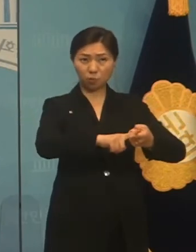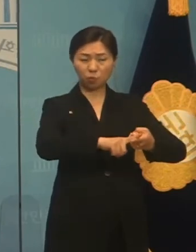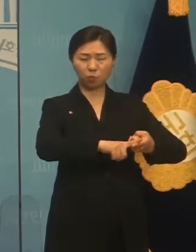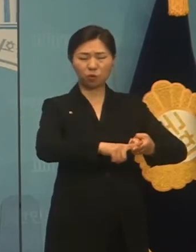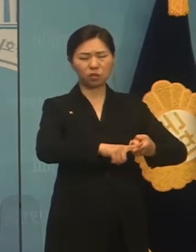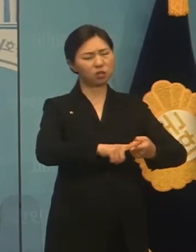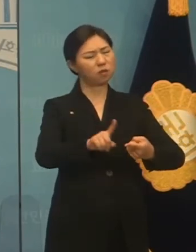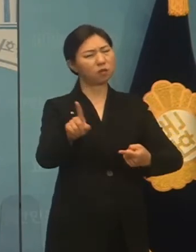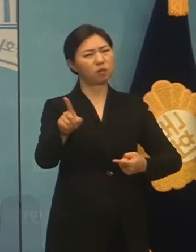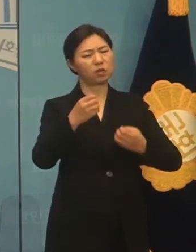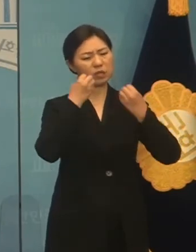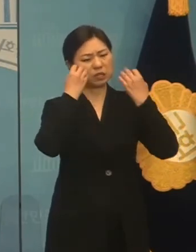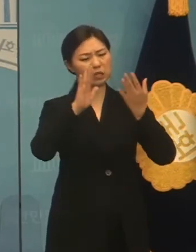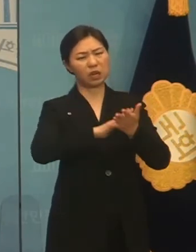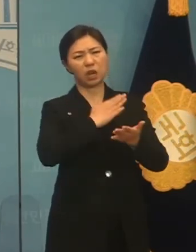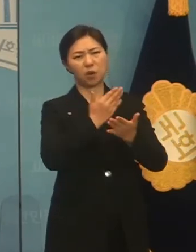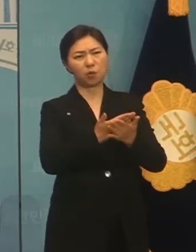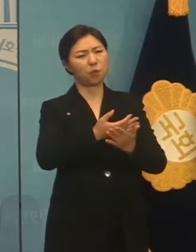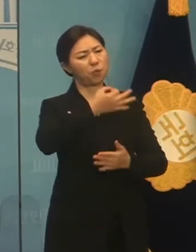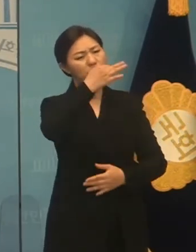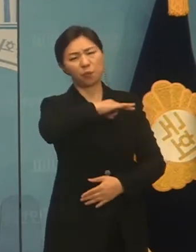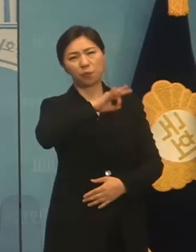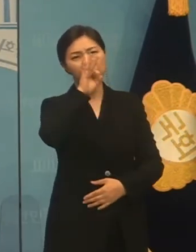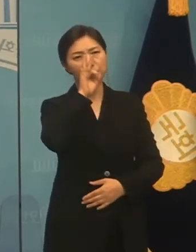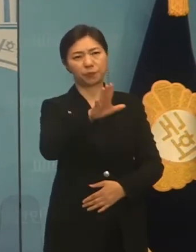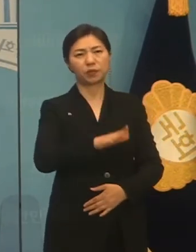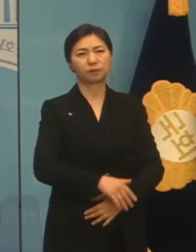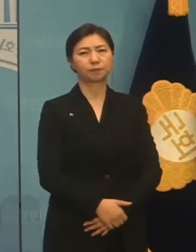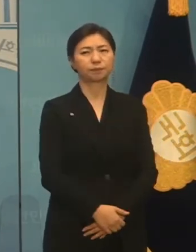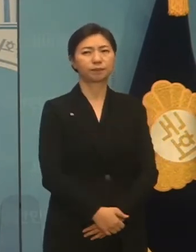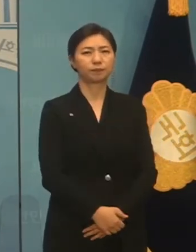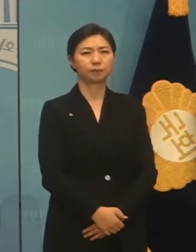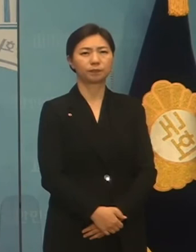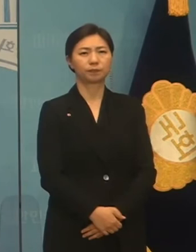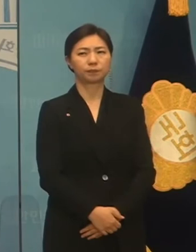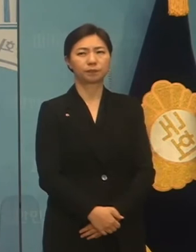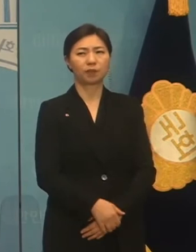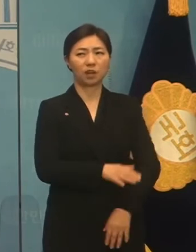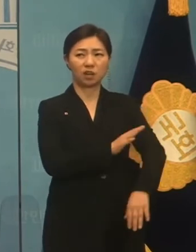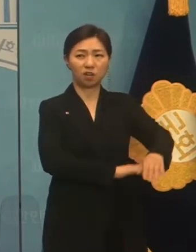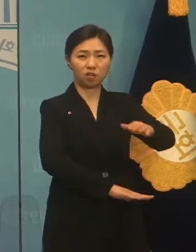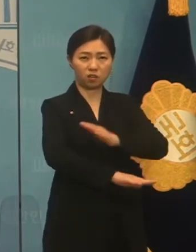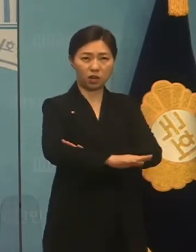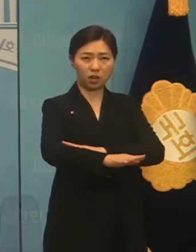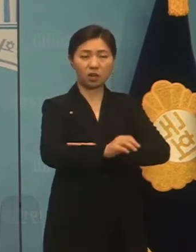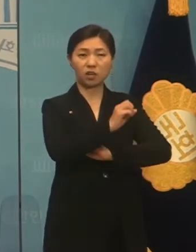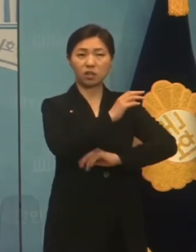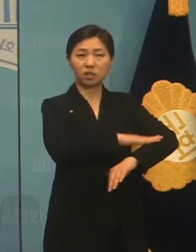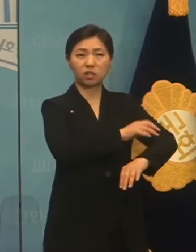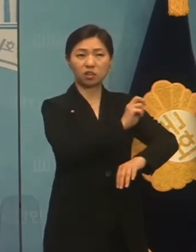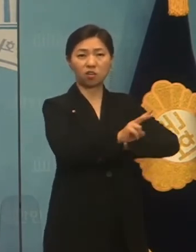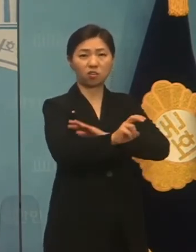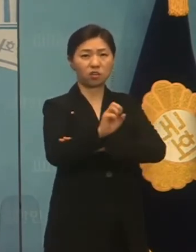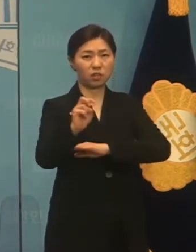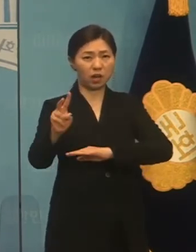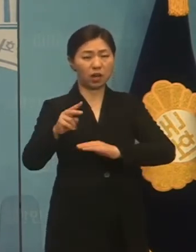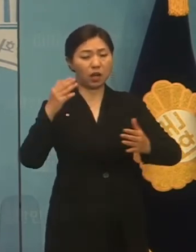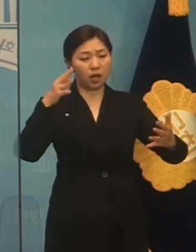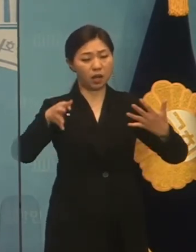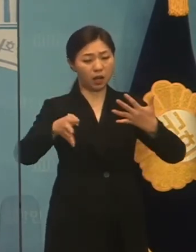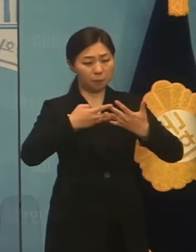어떠한 개혁도 성과도 만들어낼 수 없습니다. 여야 합의와 국민 공감대 형성을